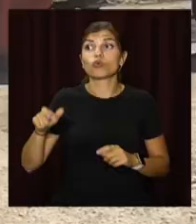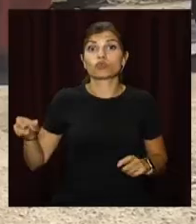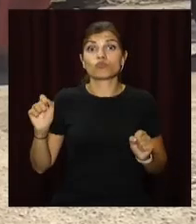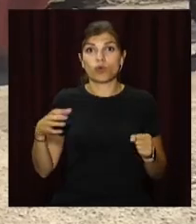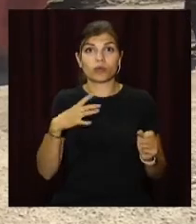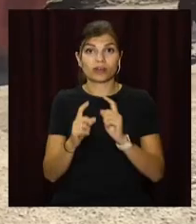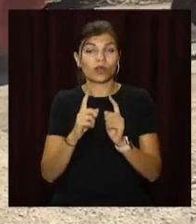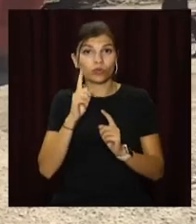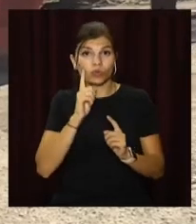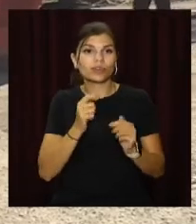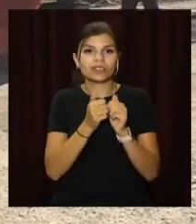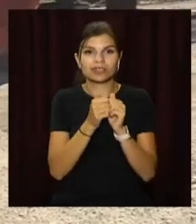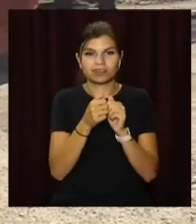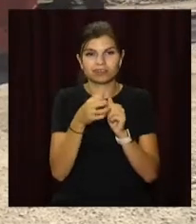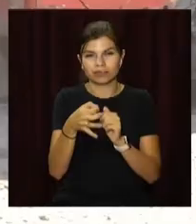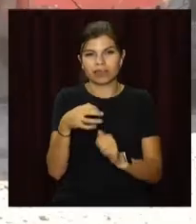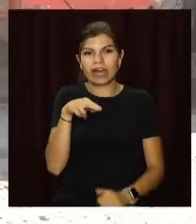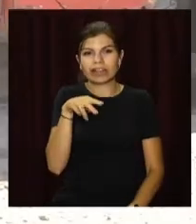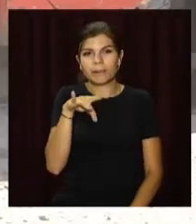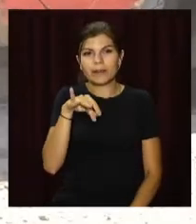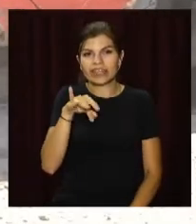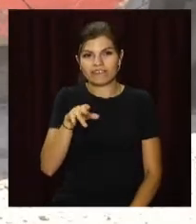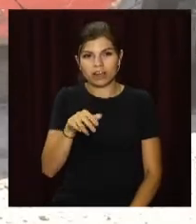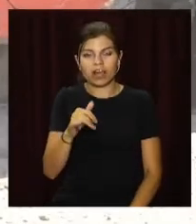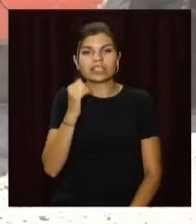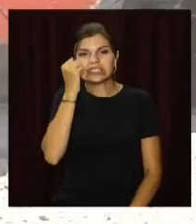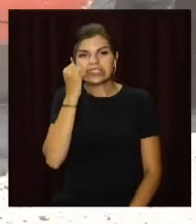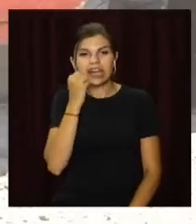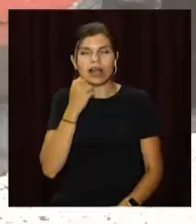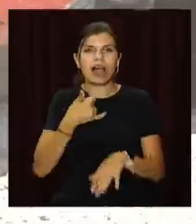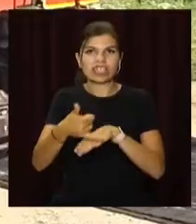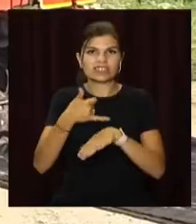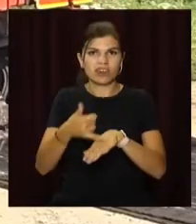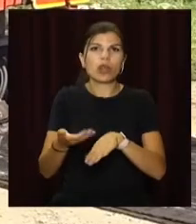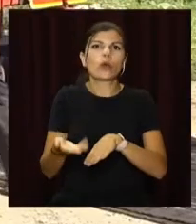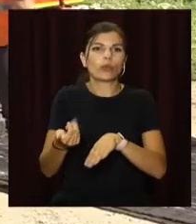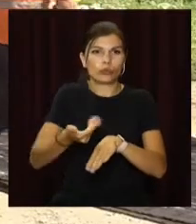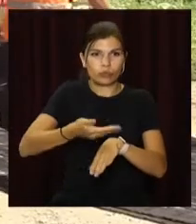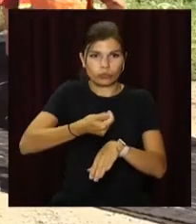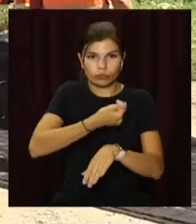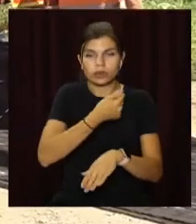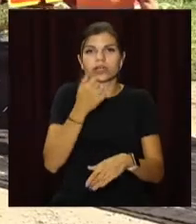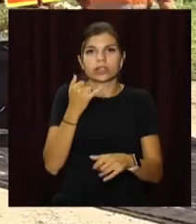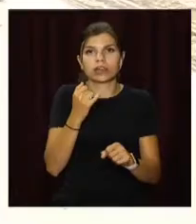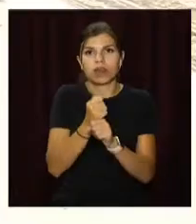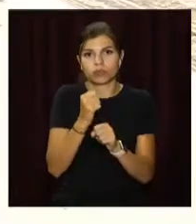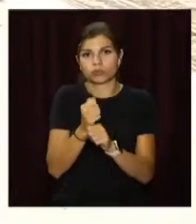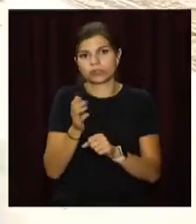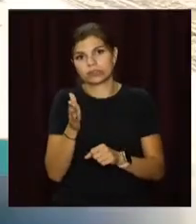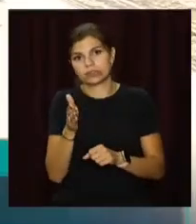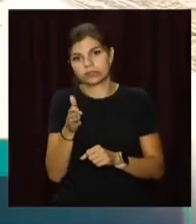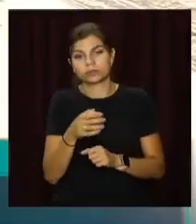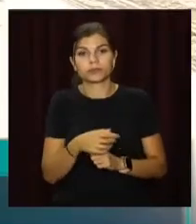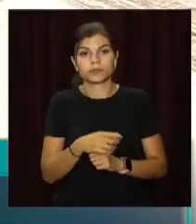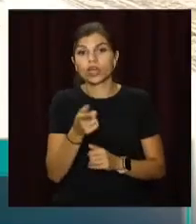виїзними, поблизу Дмитрівки працюють зараз дорожники. Вони знімають старе полотно по всій протяжності автодороги та працюють на узбіччях. На даний